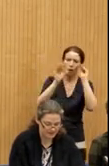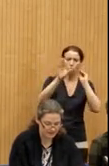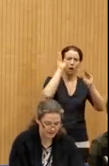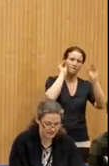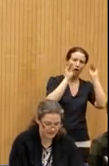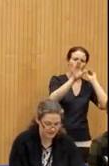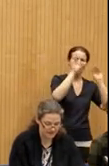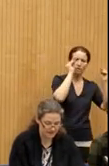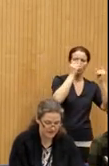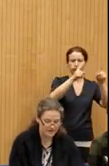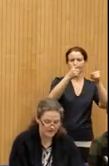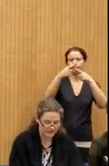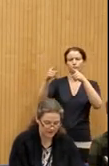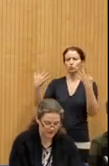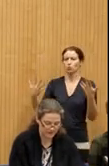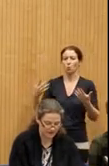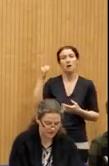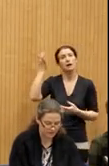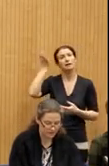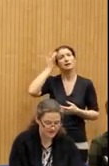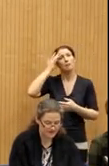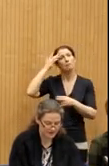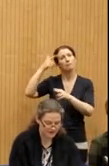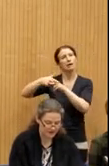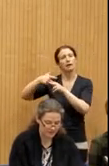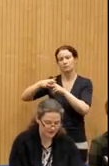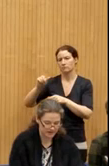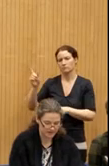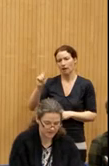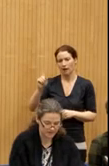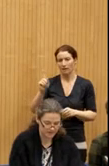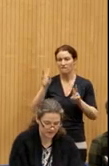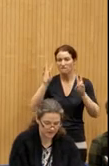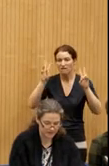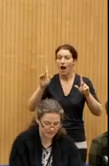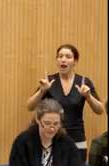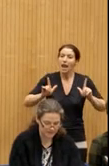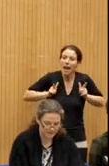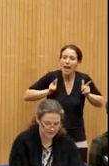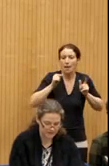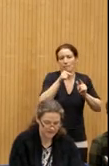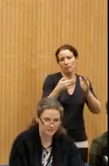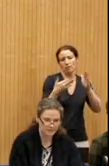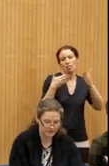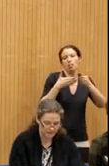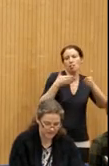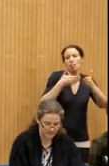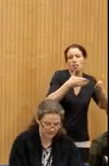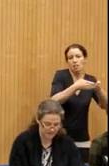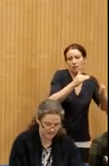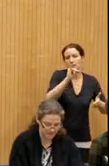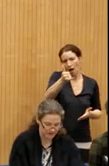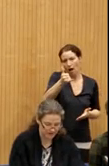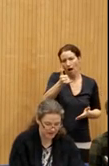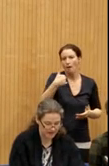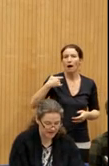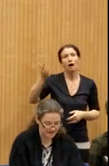Unser Geist sind wir und kann nicht behindert werden. Nur unser Leben kann behindert werden, aber unser Wesen ist von Natur aus